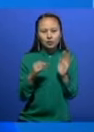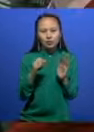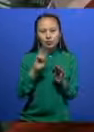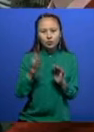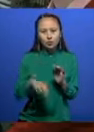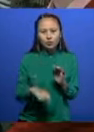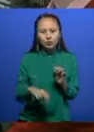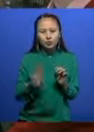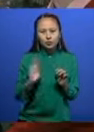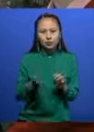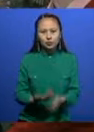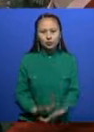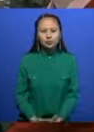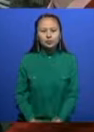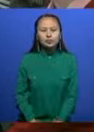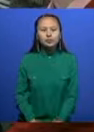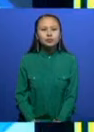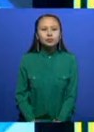шамасында құрайтын болады.